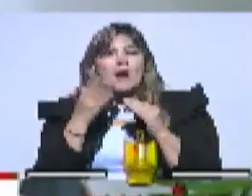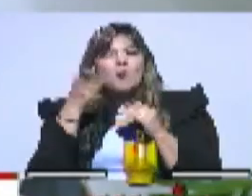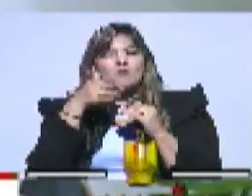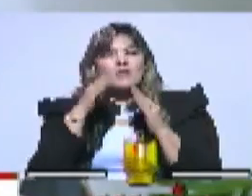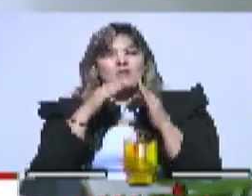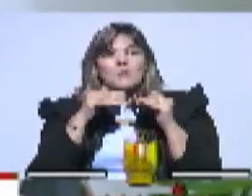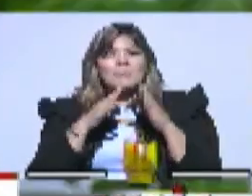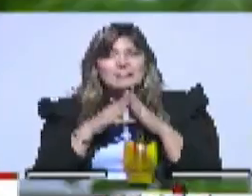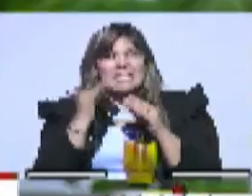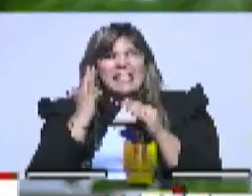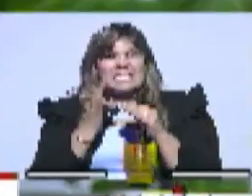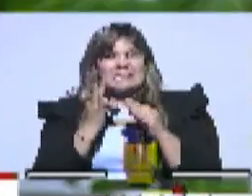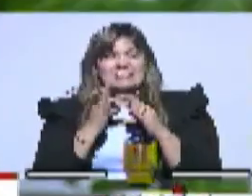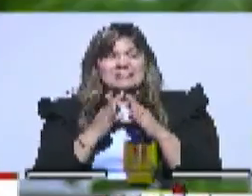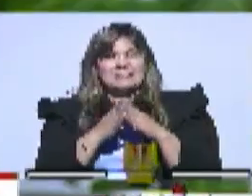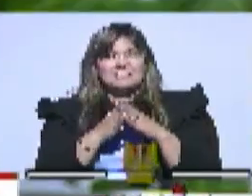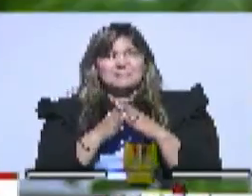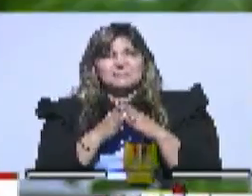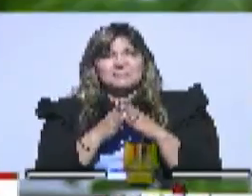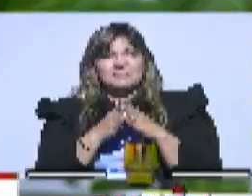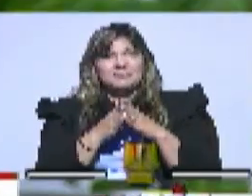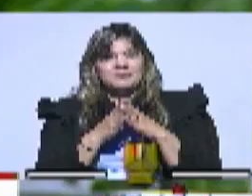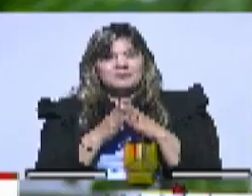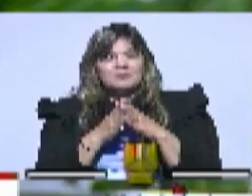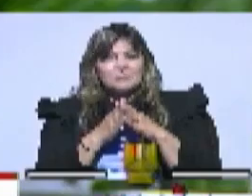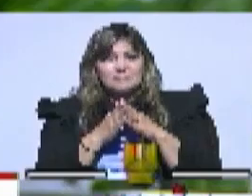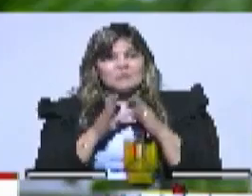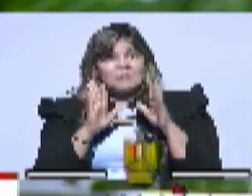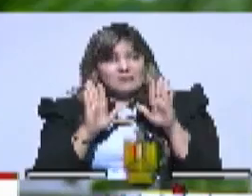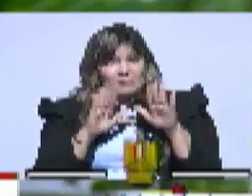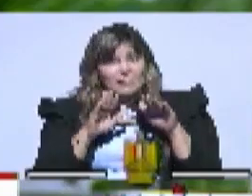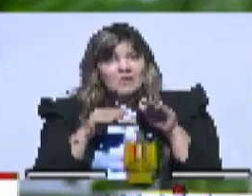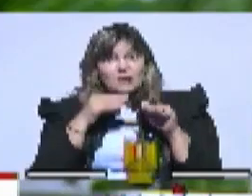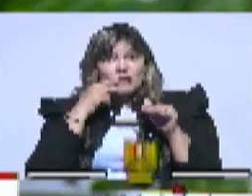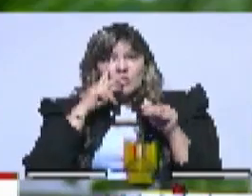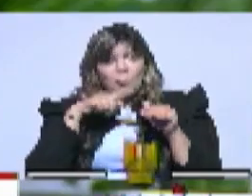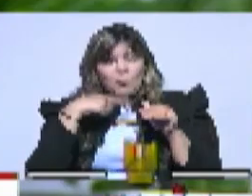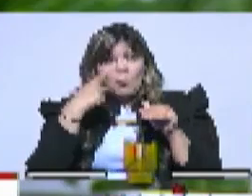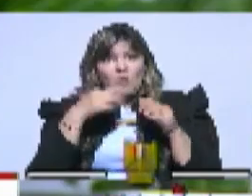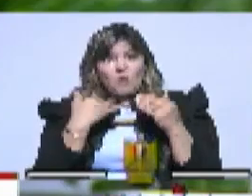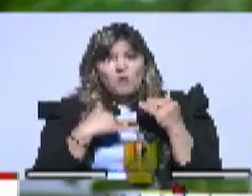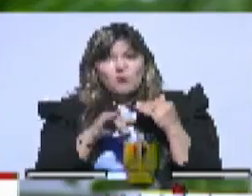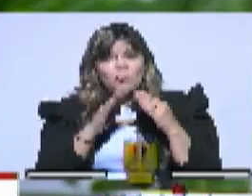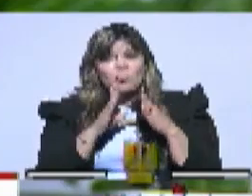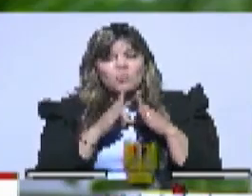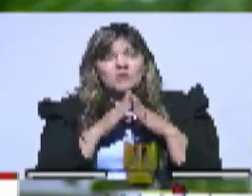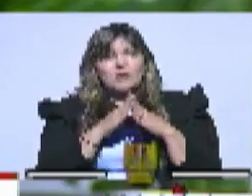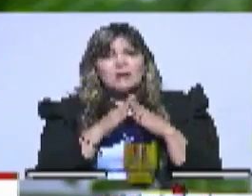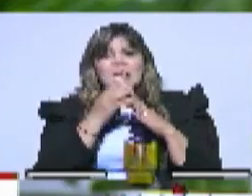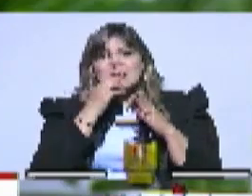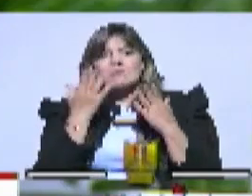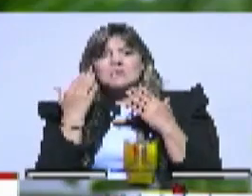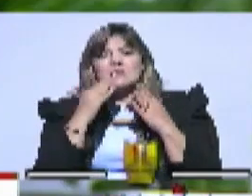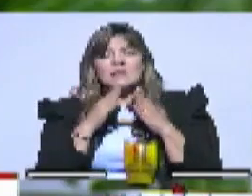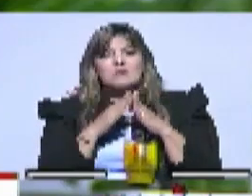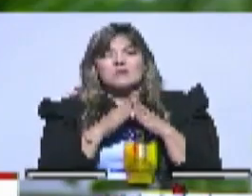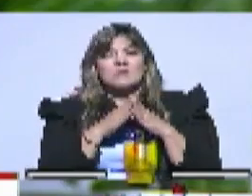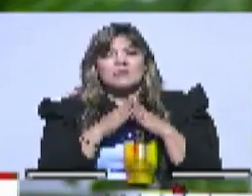مصر. مؤكد. أنا عندي تعبير بقوله دايما وأصدقائي عارفينه من سنوات،